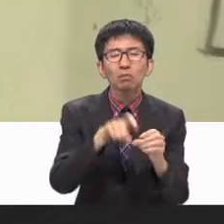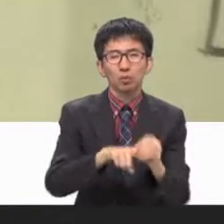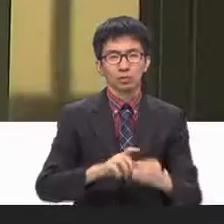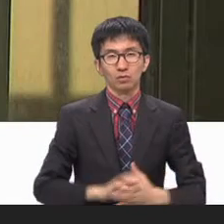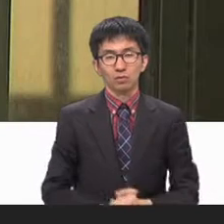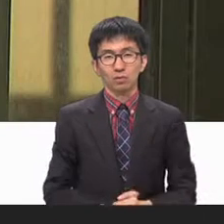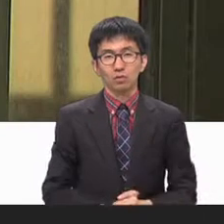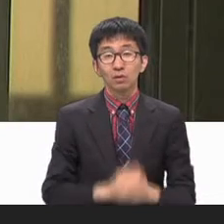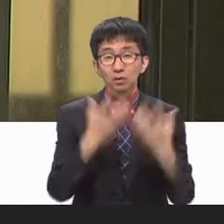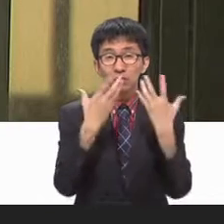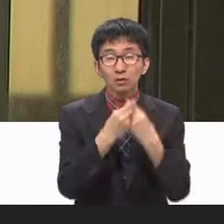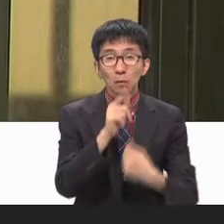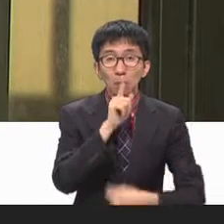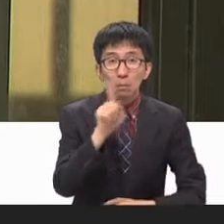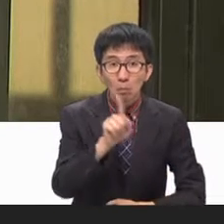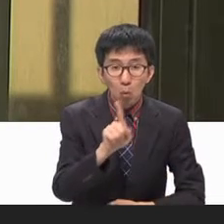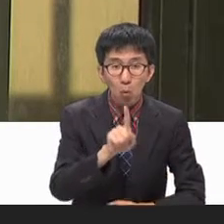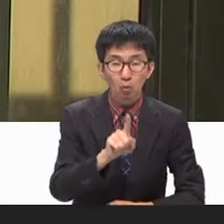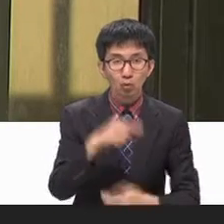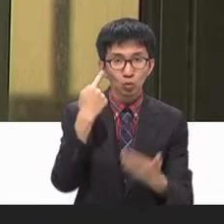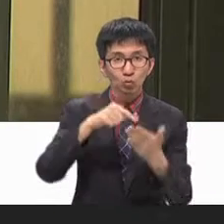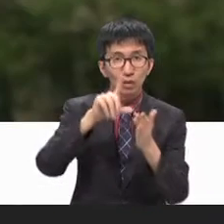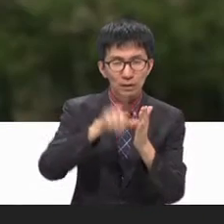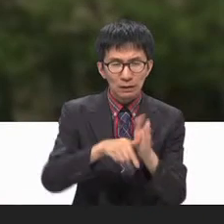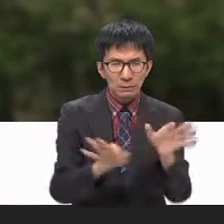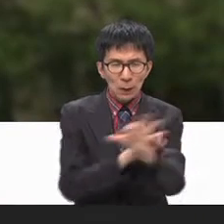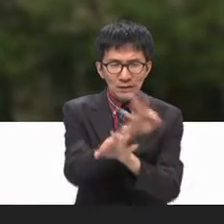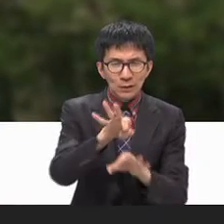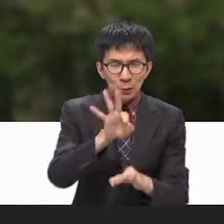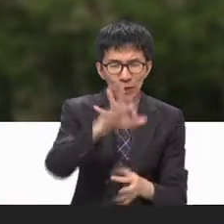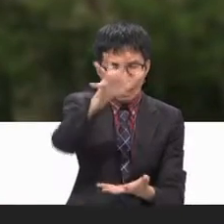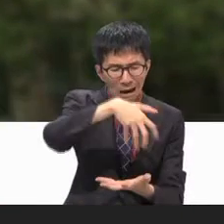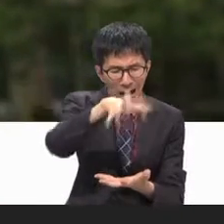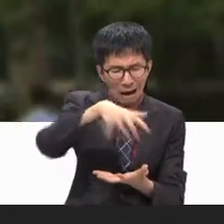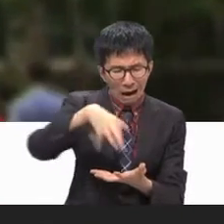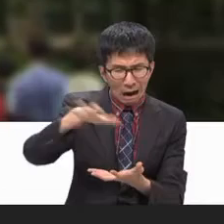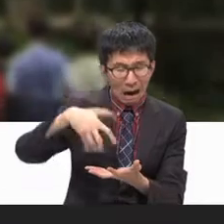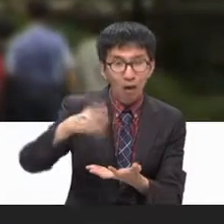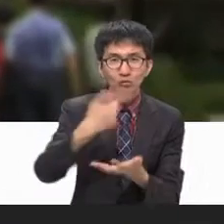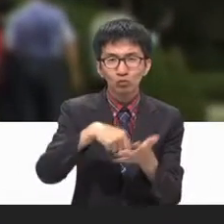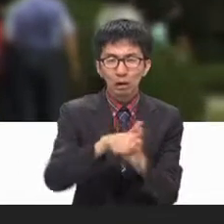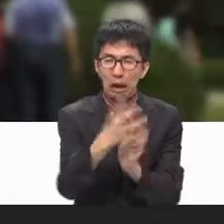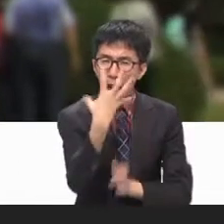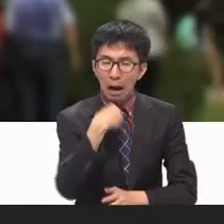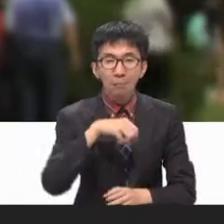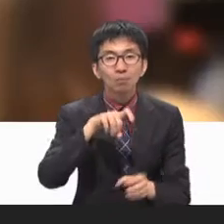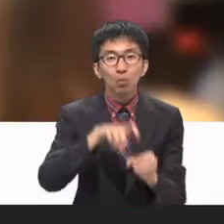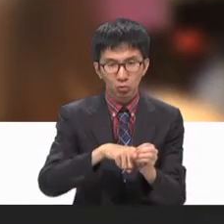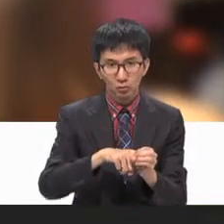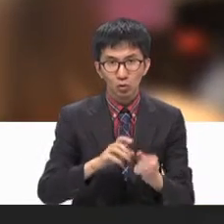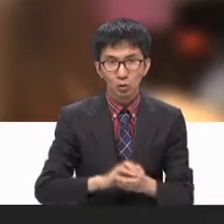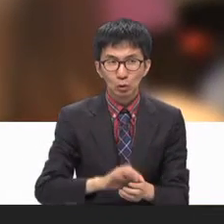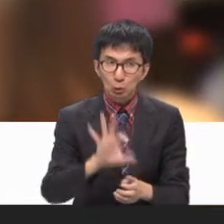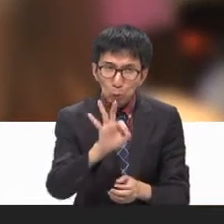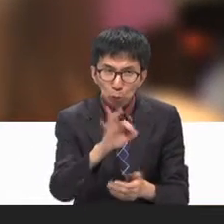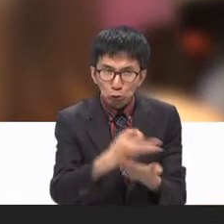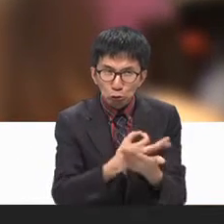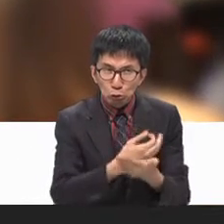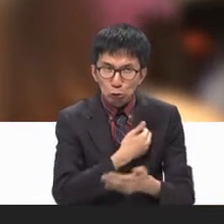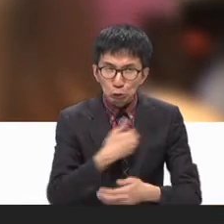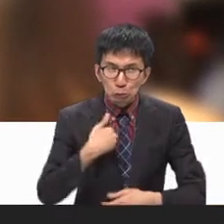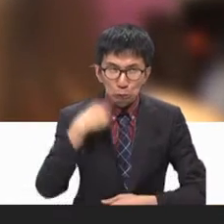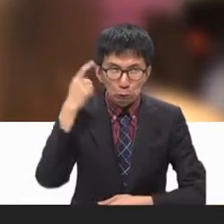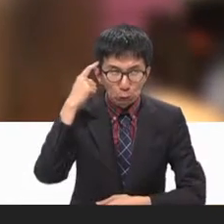말하자면 교육의 영역의 경제논리로 접근을 해서 방향성에 대한 고민이 없이 수가 있을 법한 학과들을